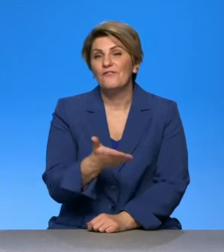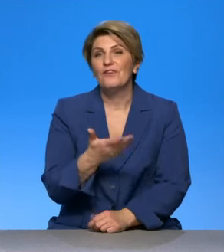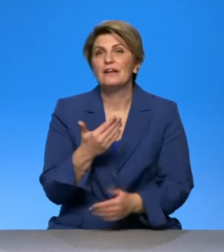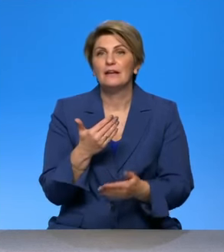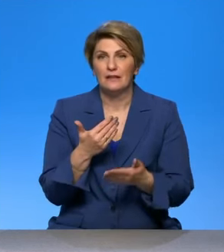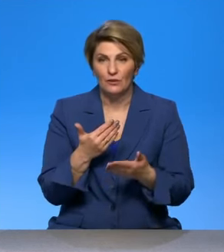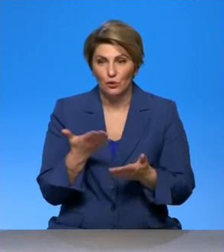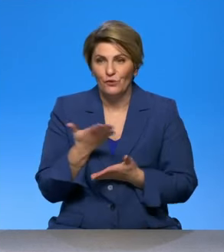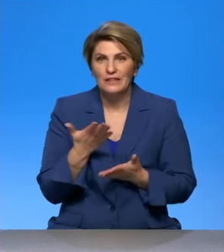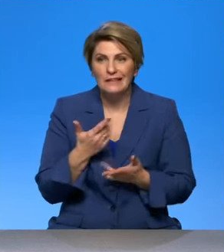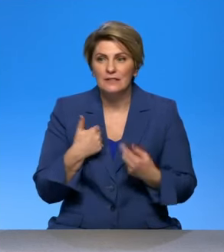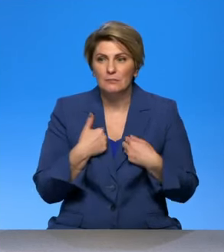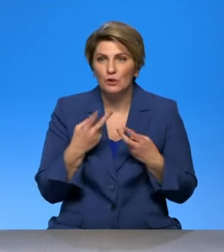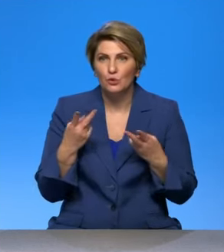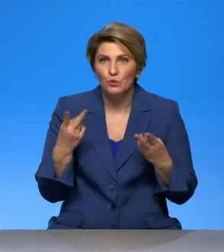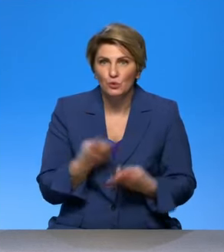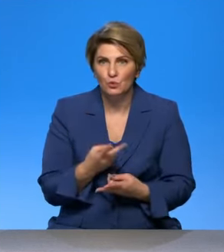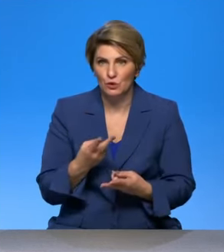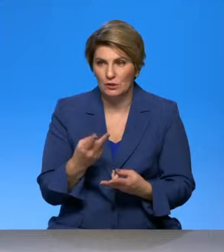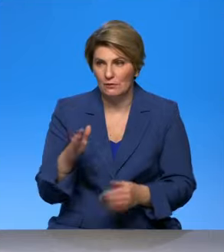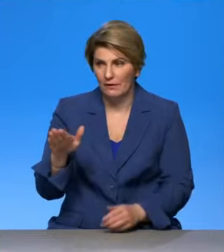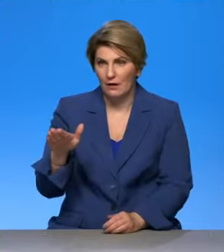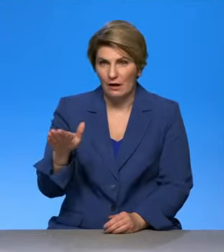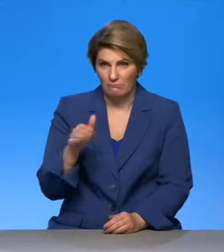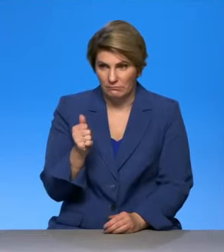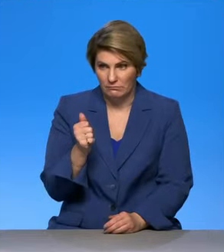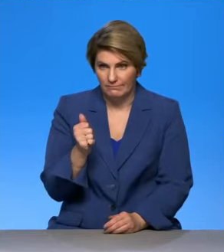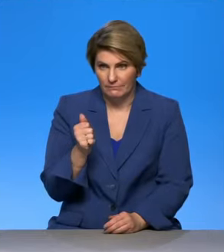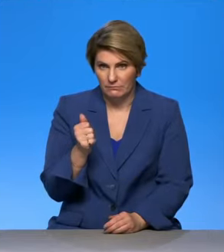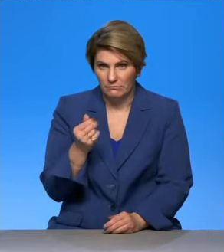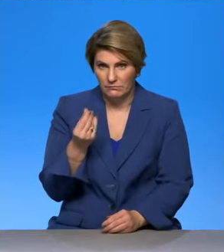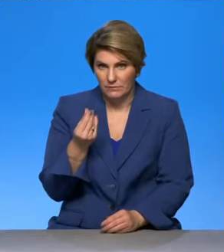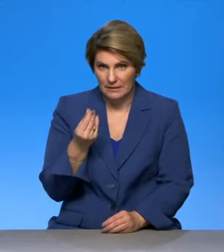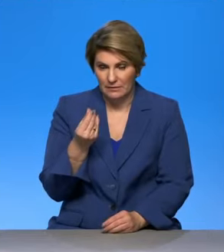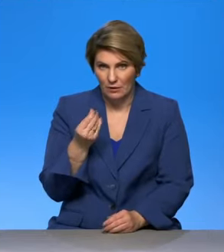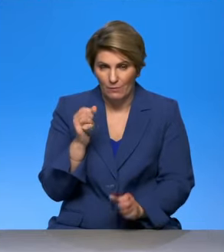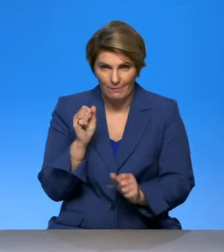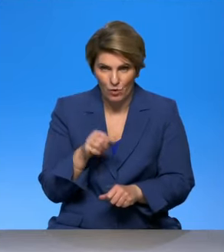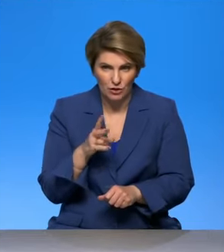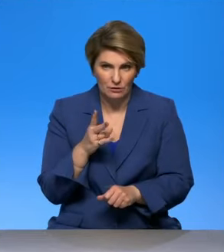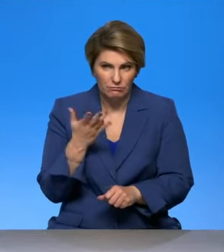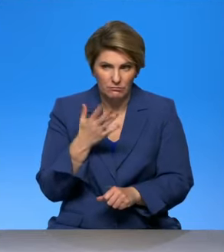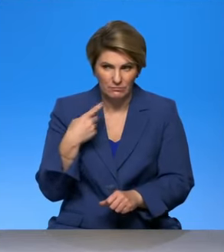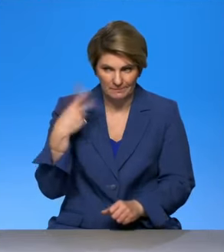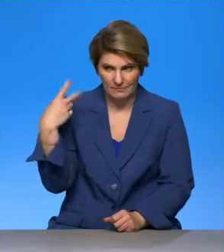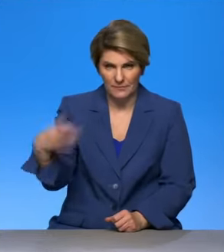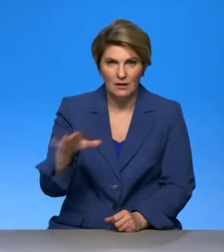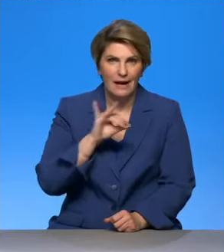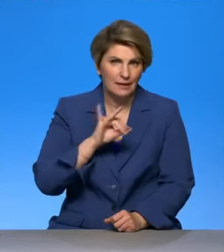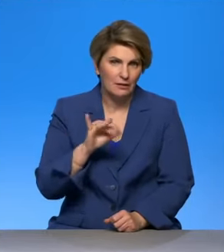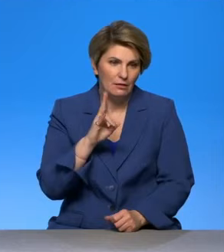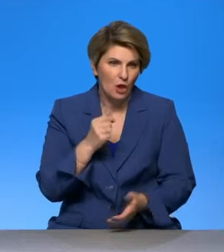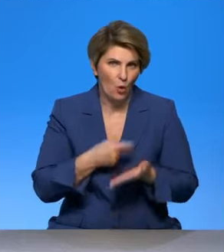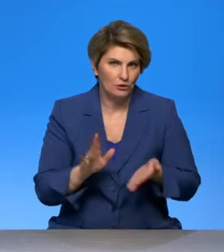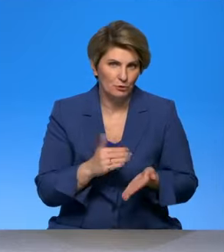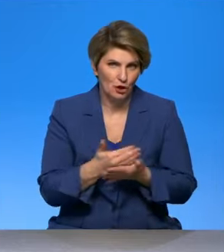взять кредит, то можно уже, в конце концов, и не праздновать. Можно уже, в конце концов, я не знаю, поработать как-то,